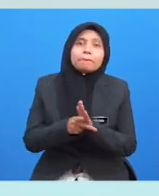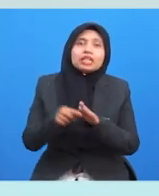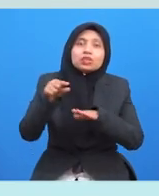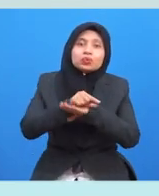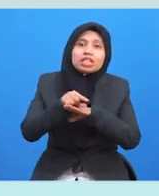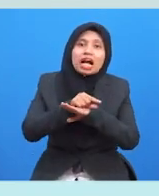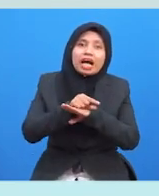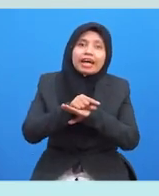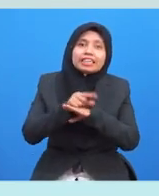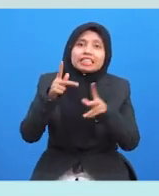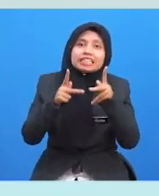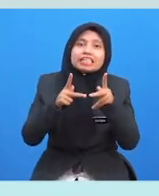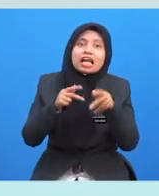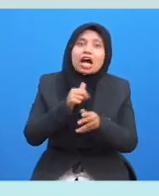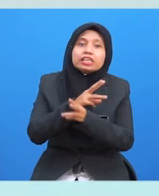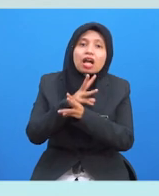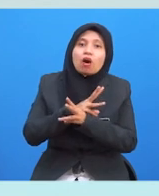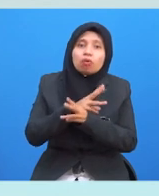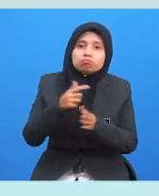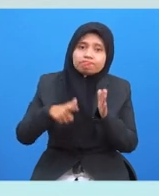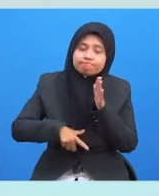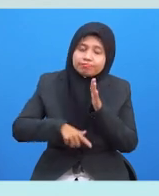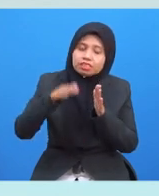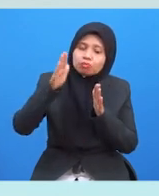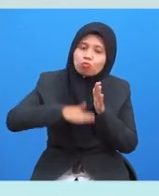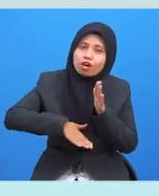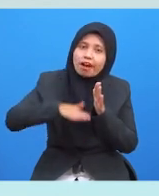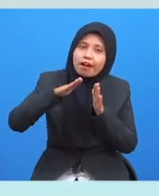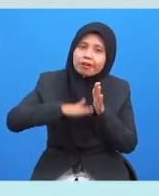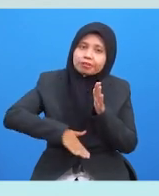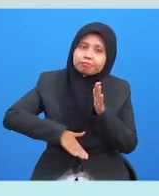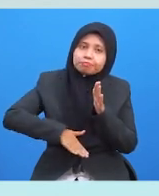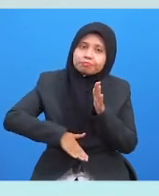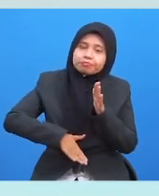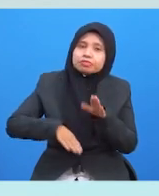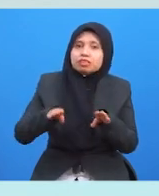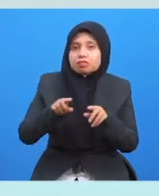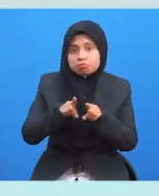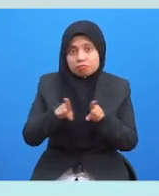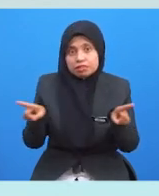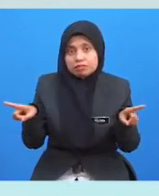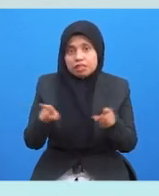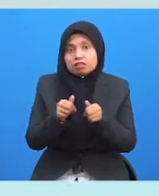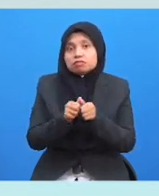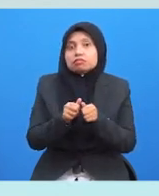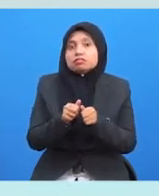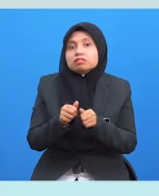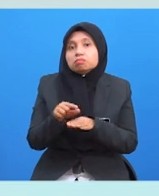Penggunaan kenderaan awam lebih murah berbanding